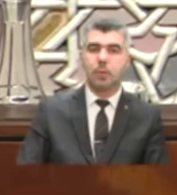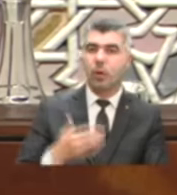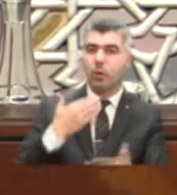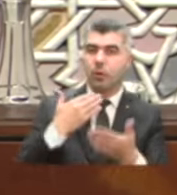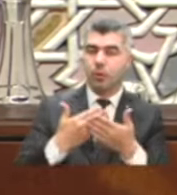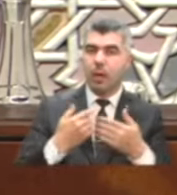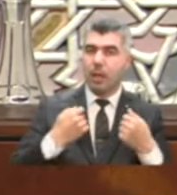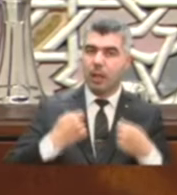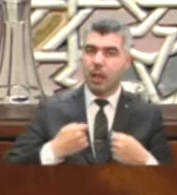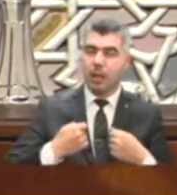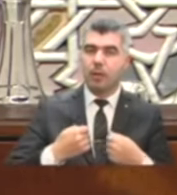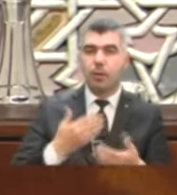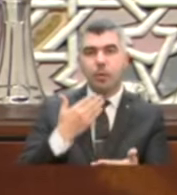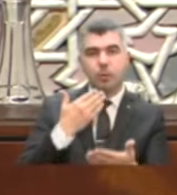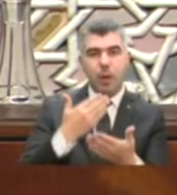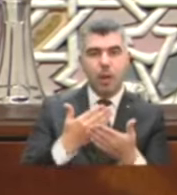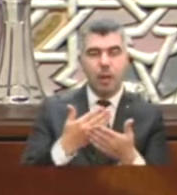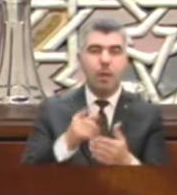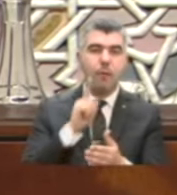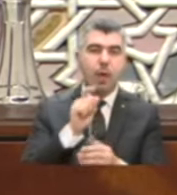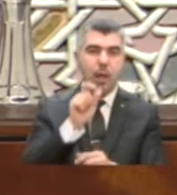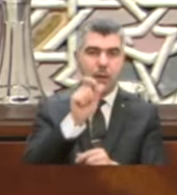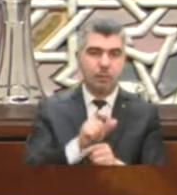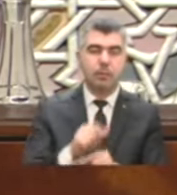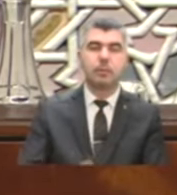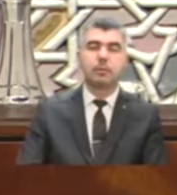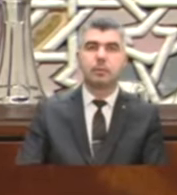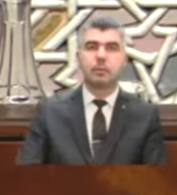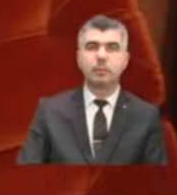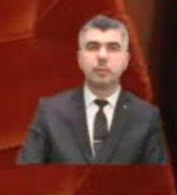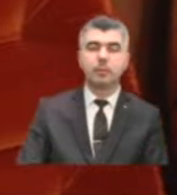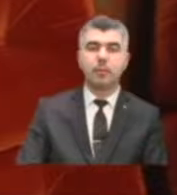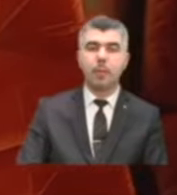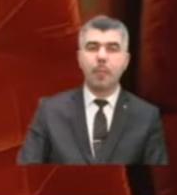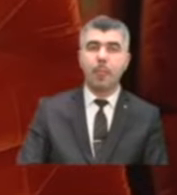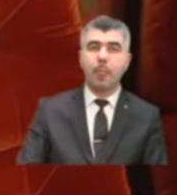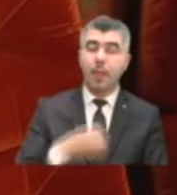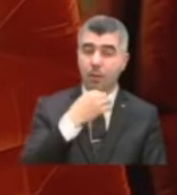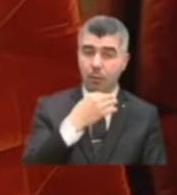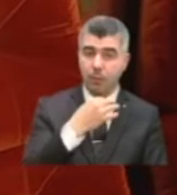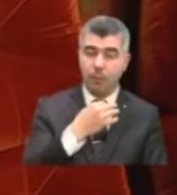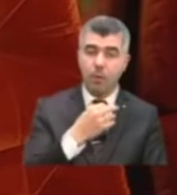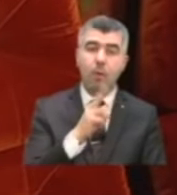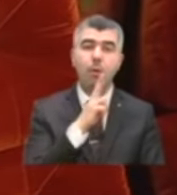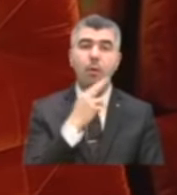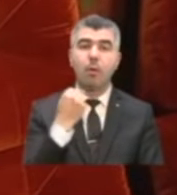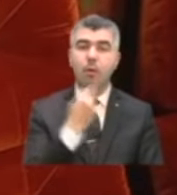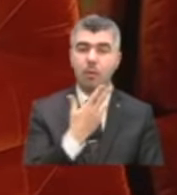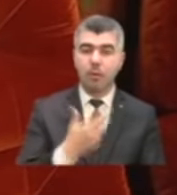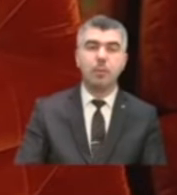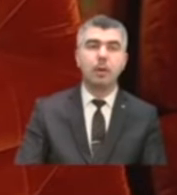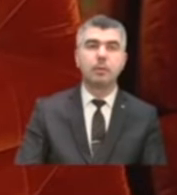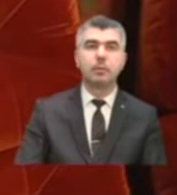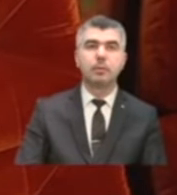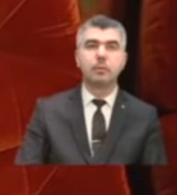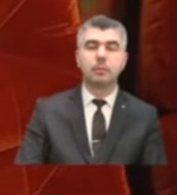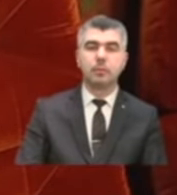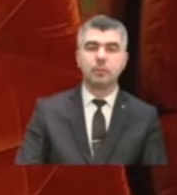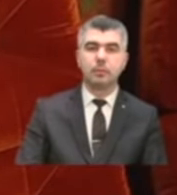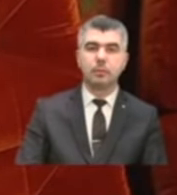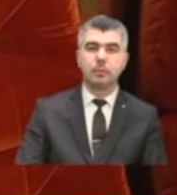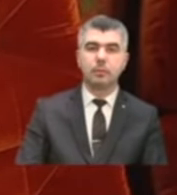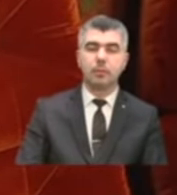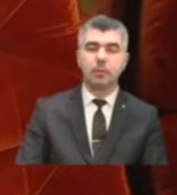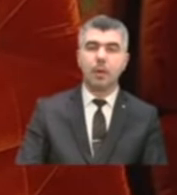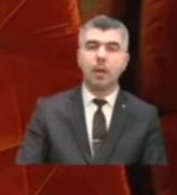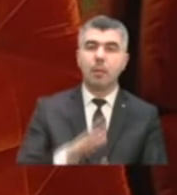سيد الرئيس، شكرا السيدة النائبة المحترمة. اللي نبغي نشير هو أن الحكومة يعني في إطار